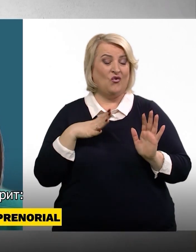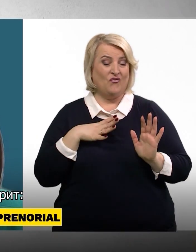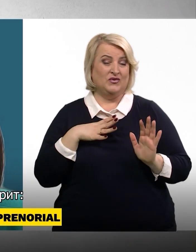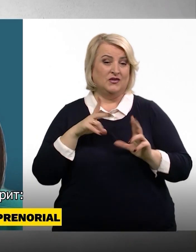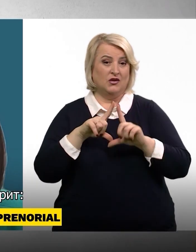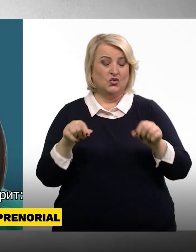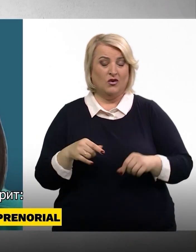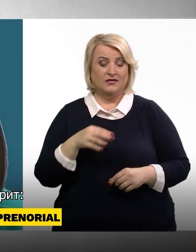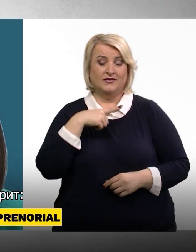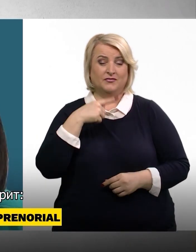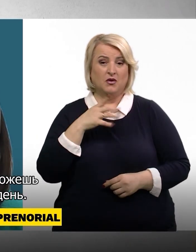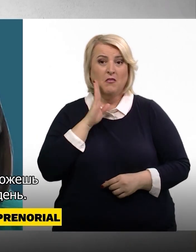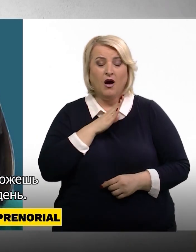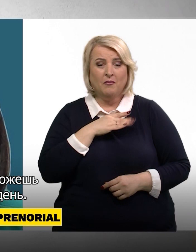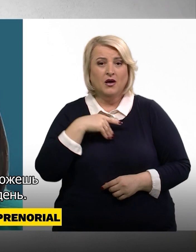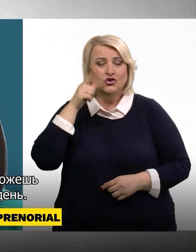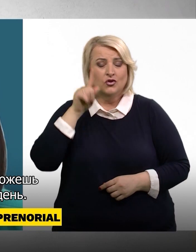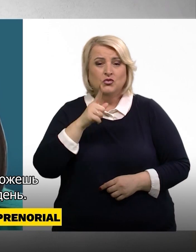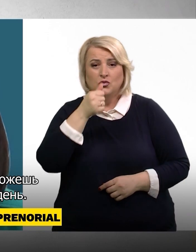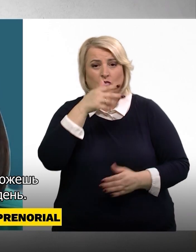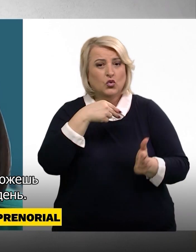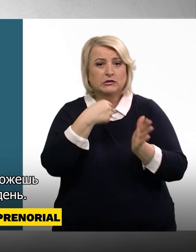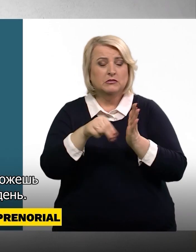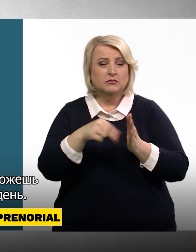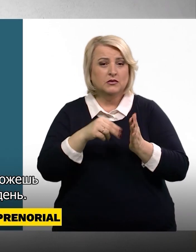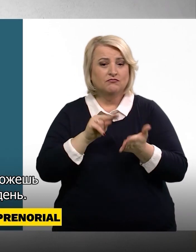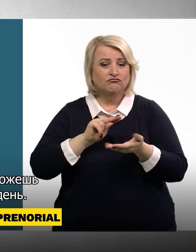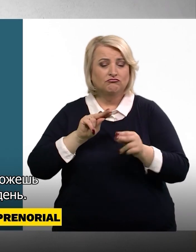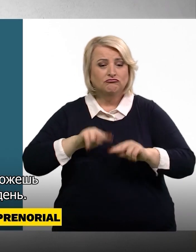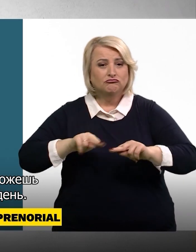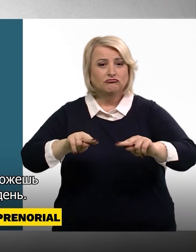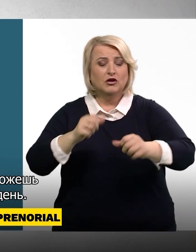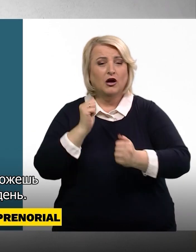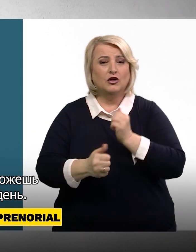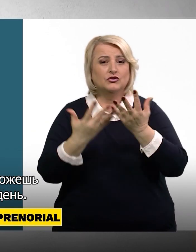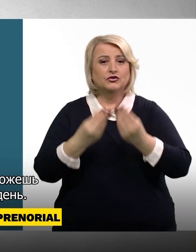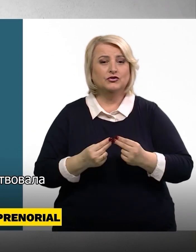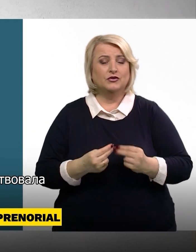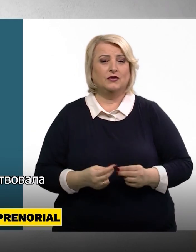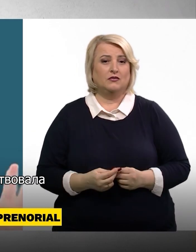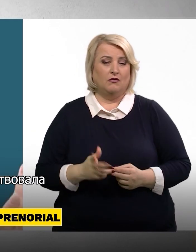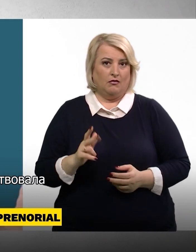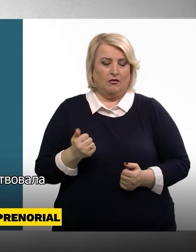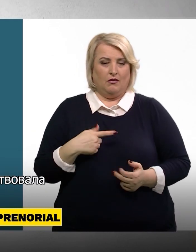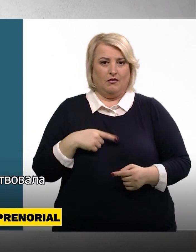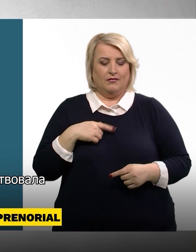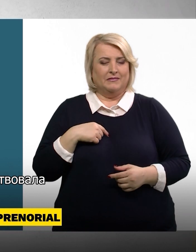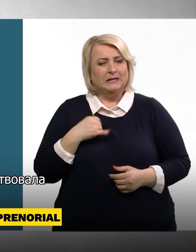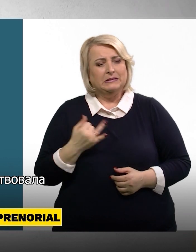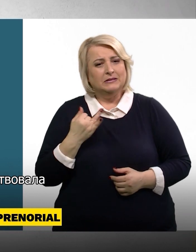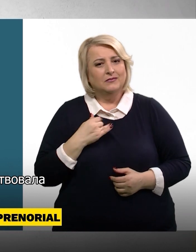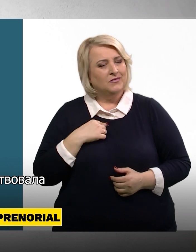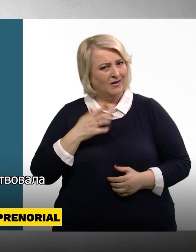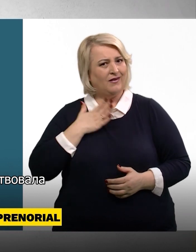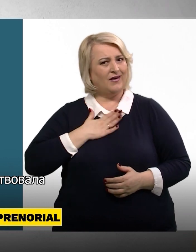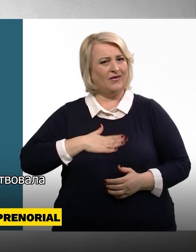7 ani și a fost la școală și zice: mamă, știu de ce nu pot să-mi cumpăr Lego Star Wars în fiecare zi. Bineînțeles, ca și părinte, am fost